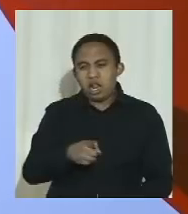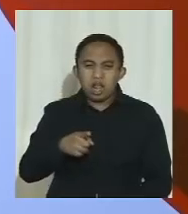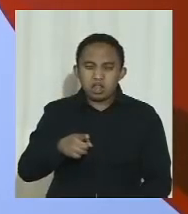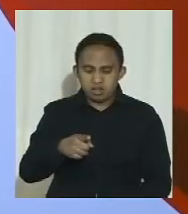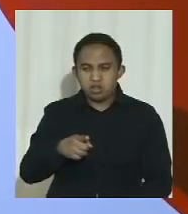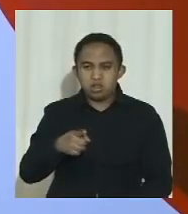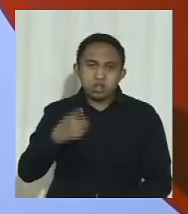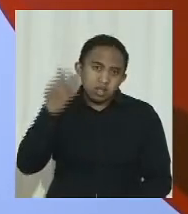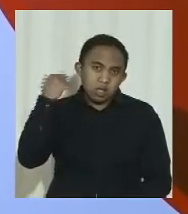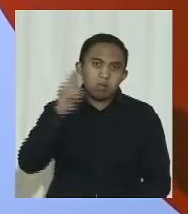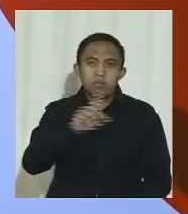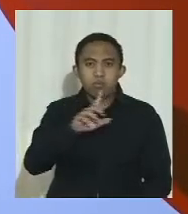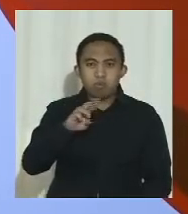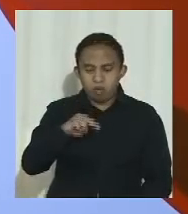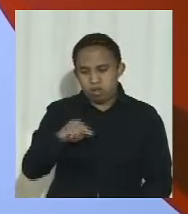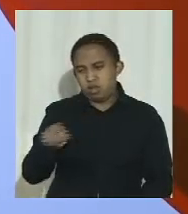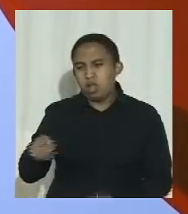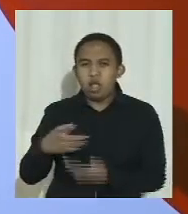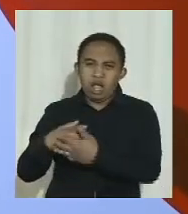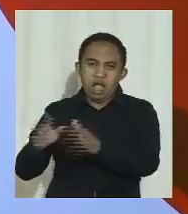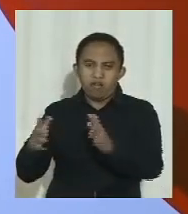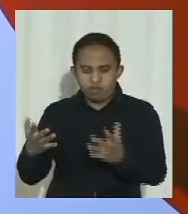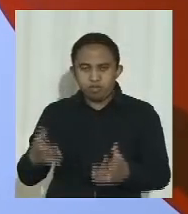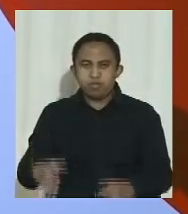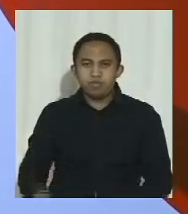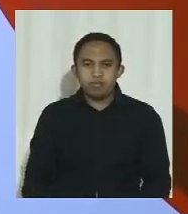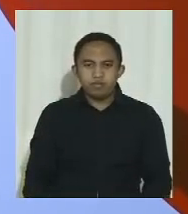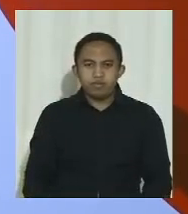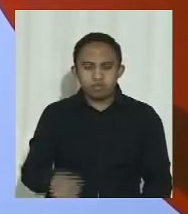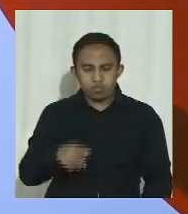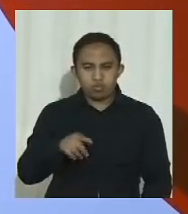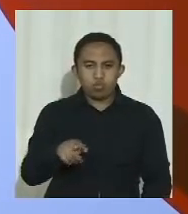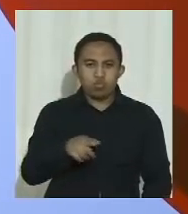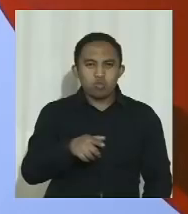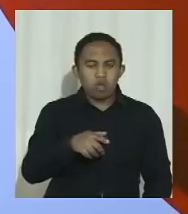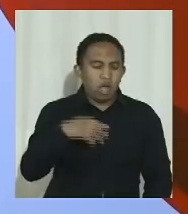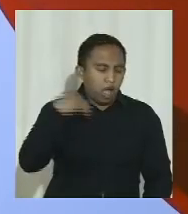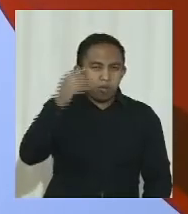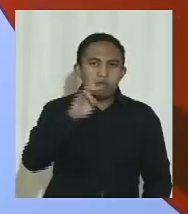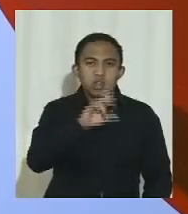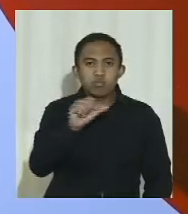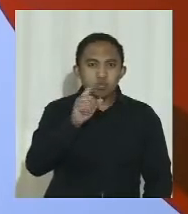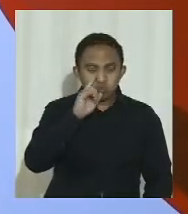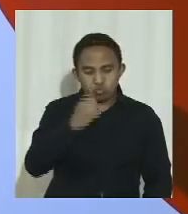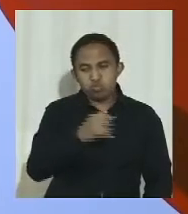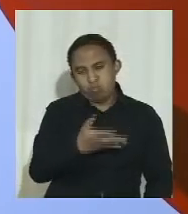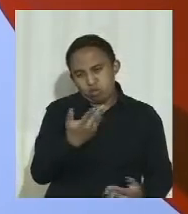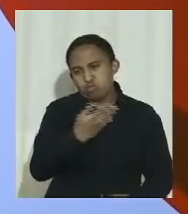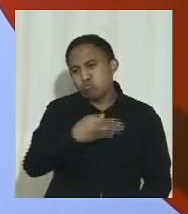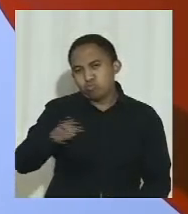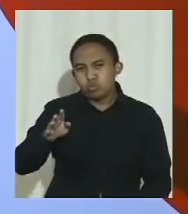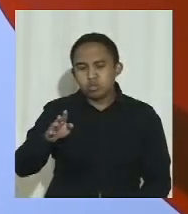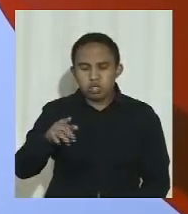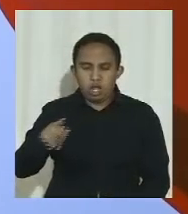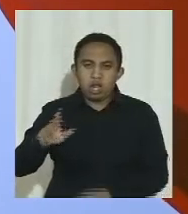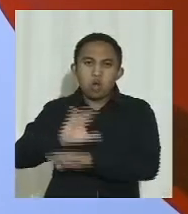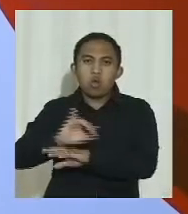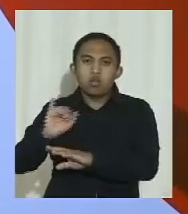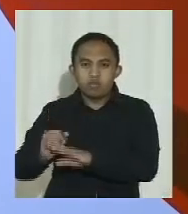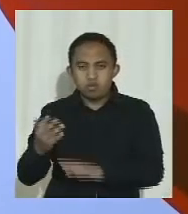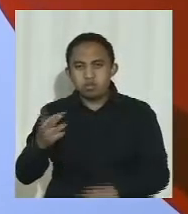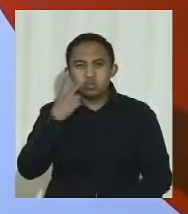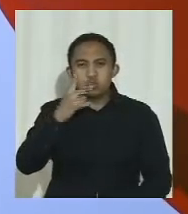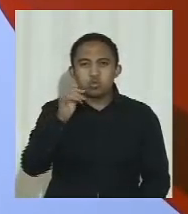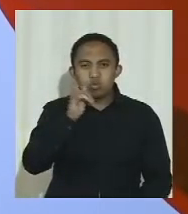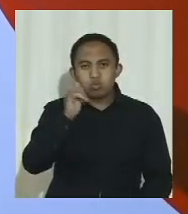raika amin'ny 30 ny volana marsa lasa teo higadina ao Côte d'Ivoire izy ny fa 7 ny volana jona ho avy izao. Julie Sandra